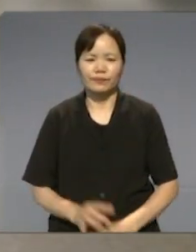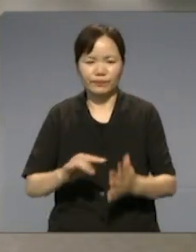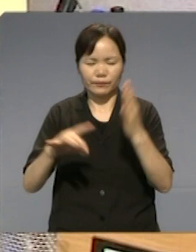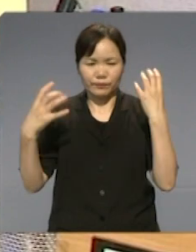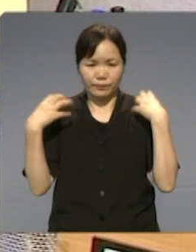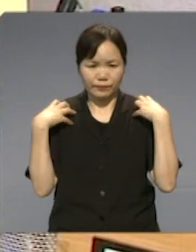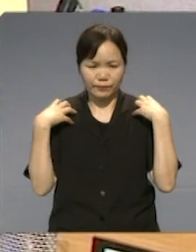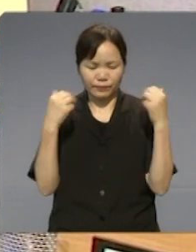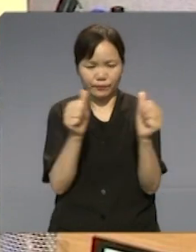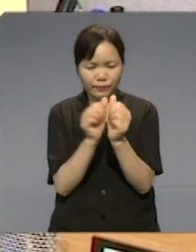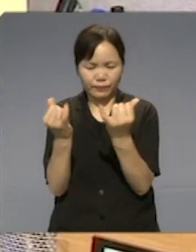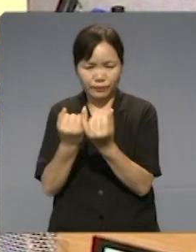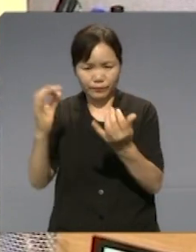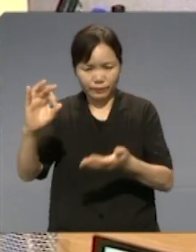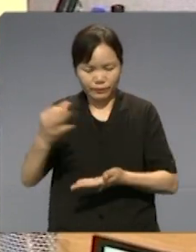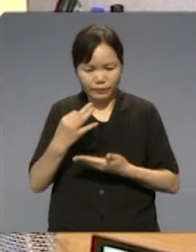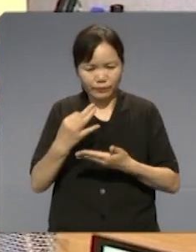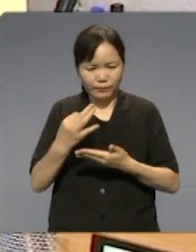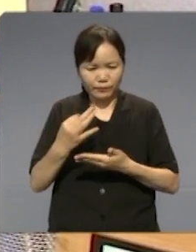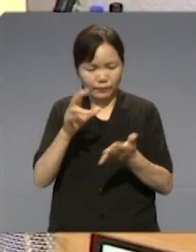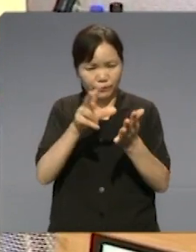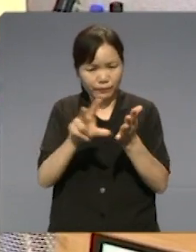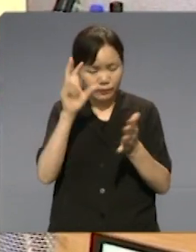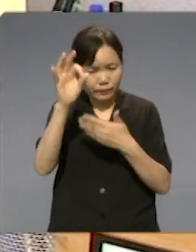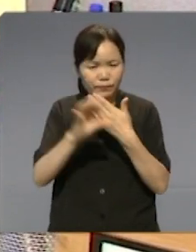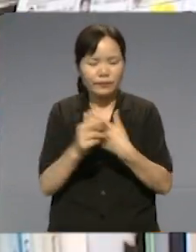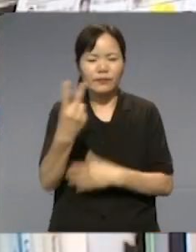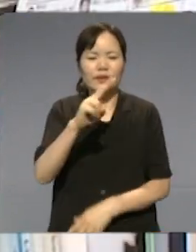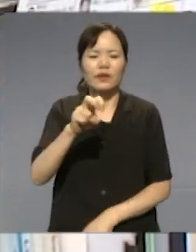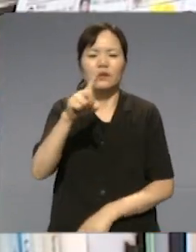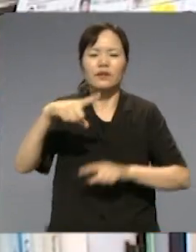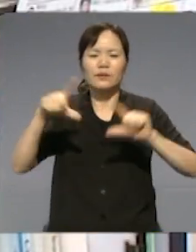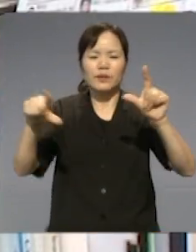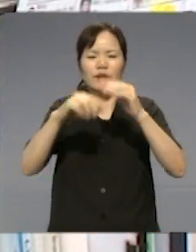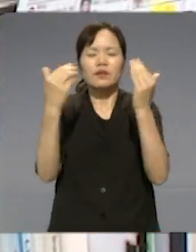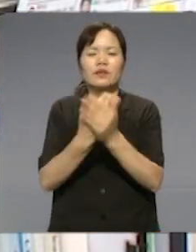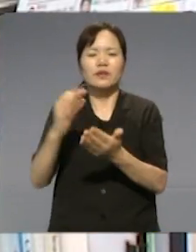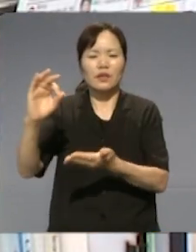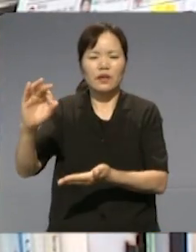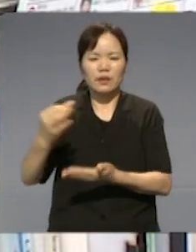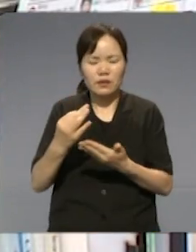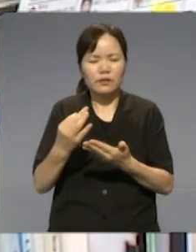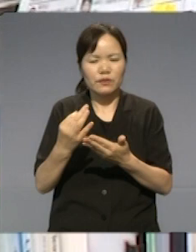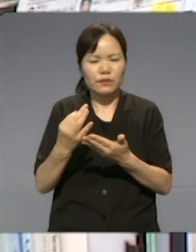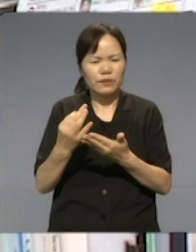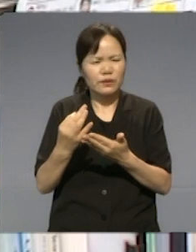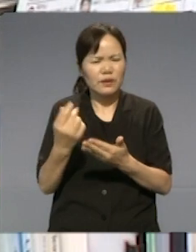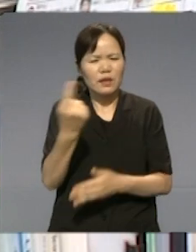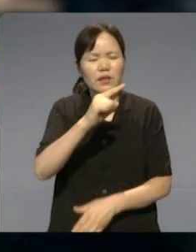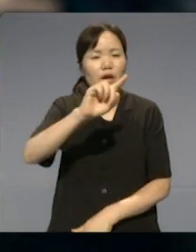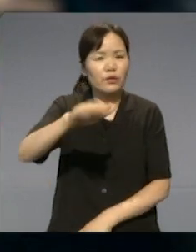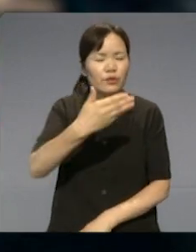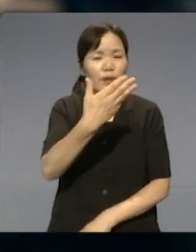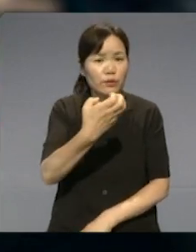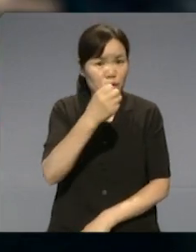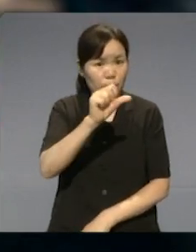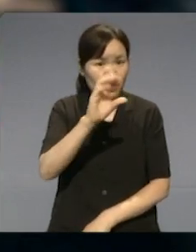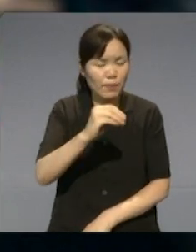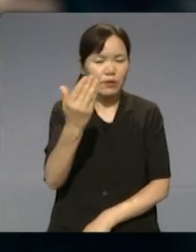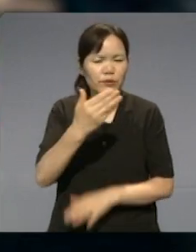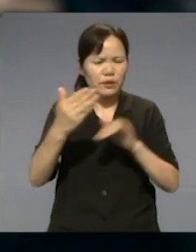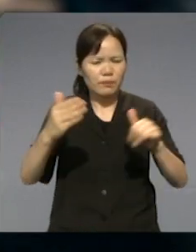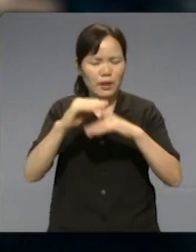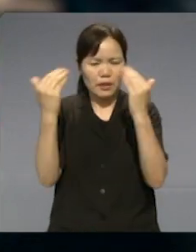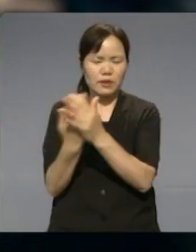국세청의 성별 근로소득 천분위 자료에 따르면 2021년 전체 근로소득자 1,995만 9천 명의 총